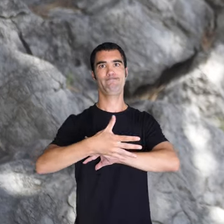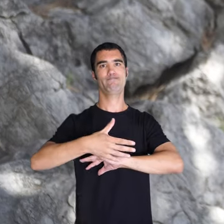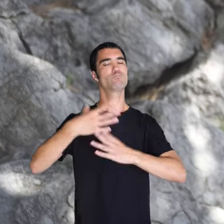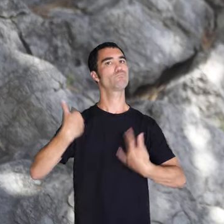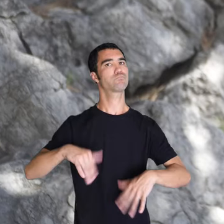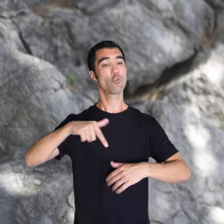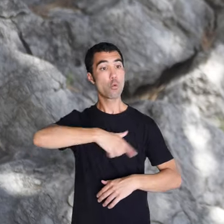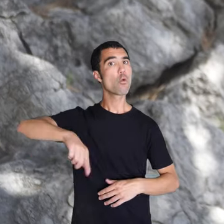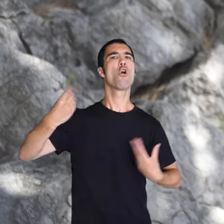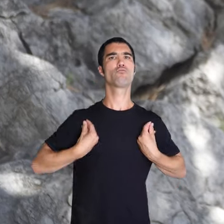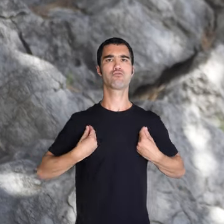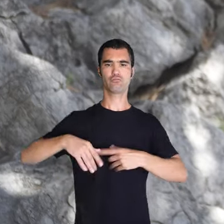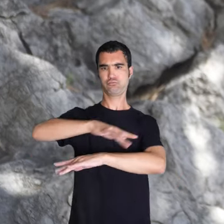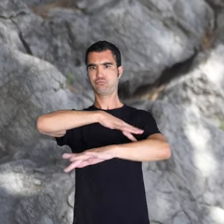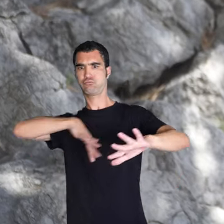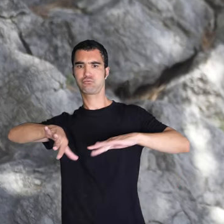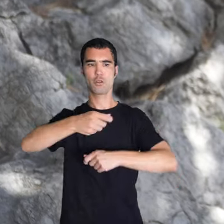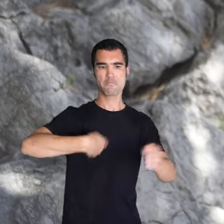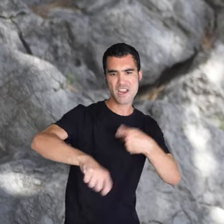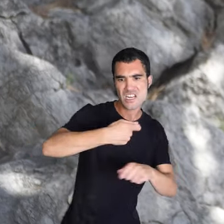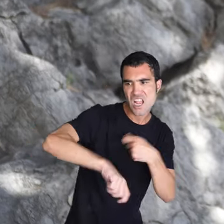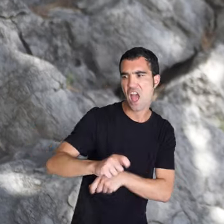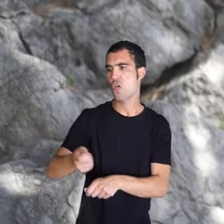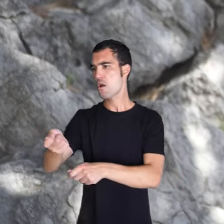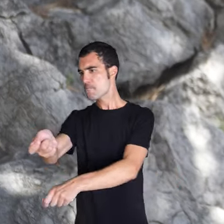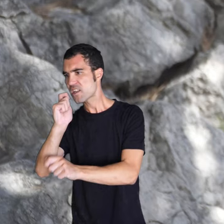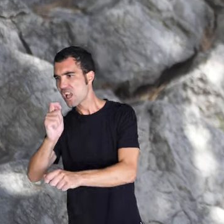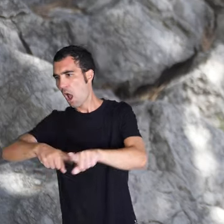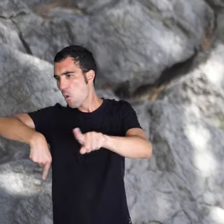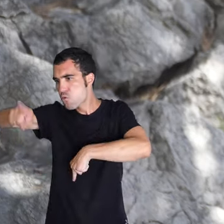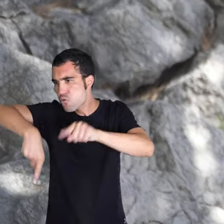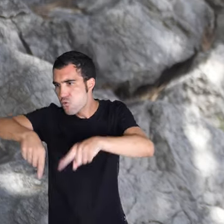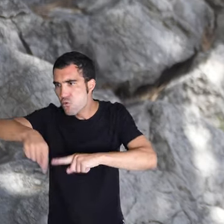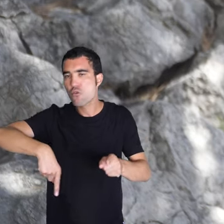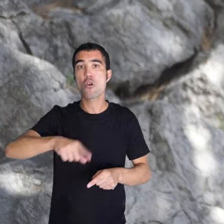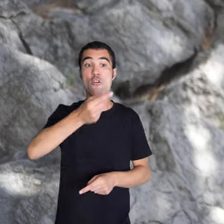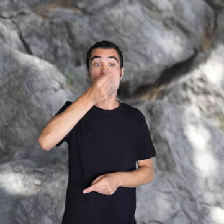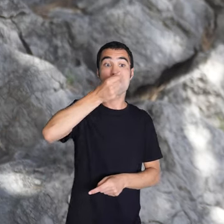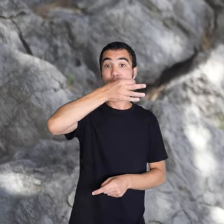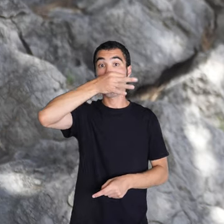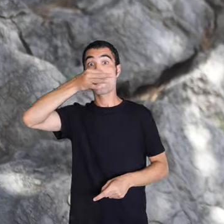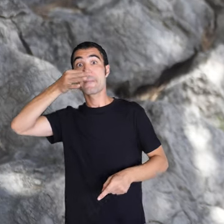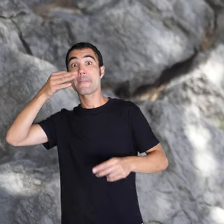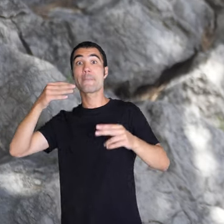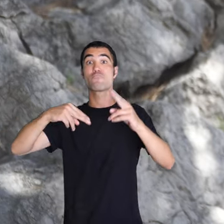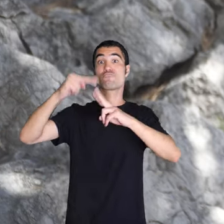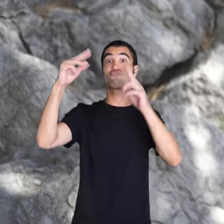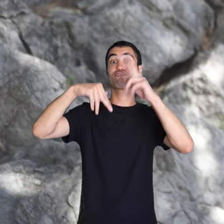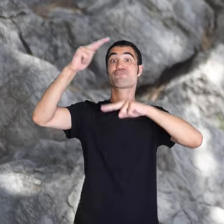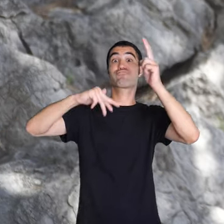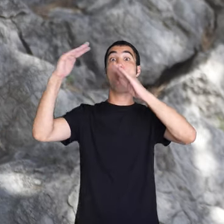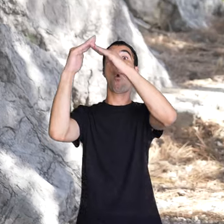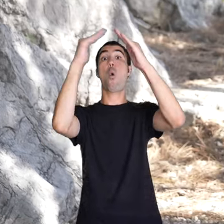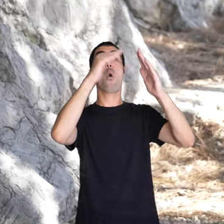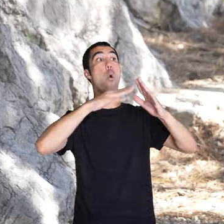vida, tant sigui de mercat, tant sigui de pesca, tant sigui d'especulatiu també, en tema de la construcció,